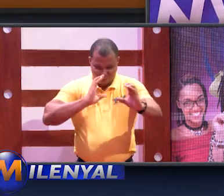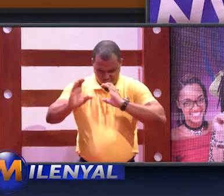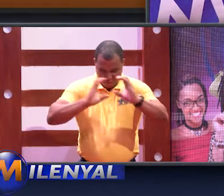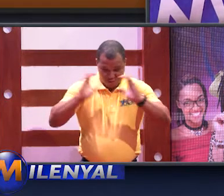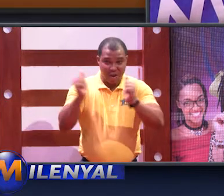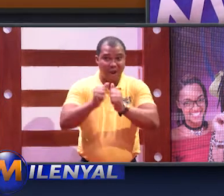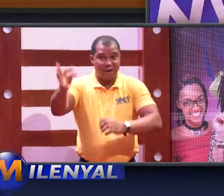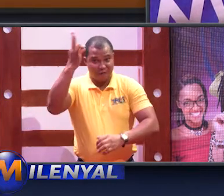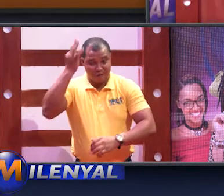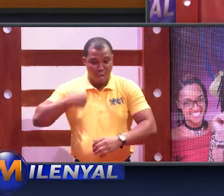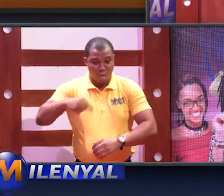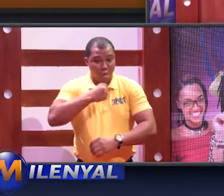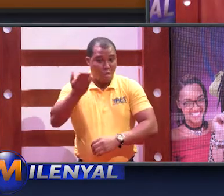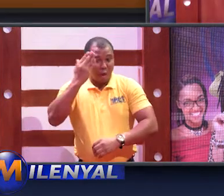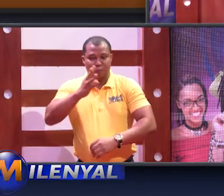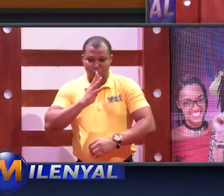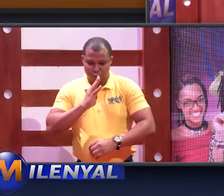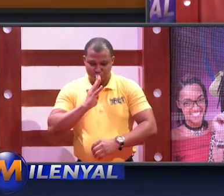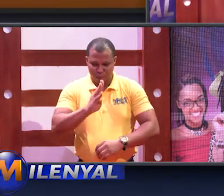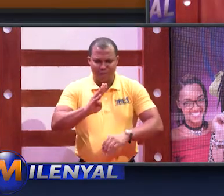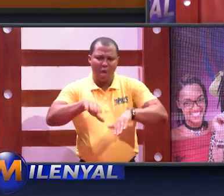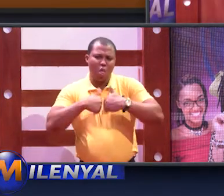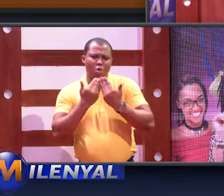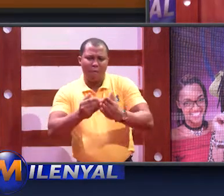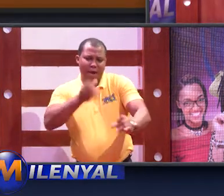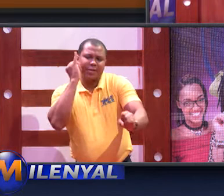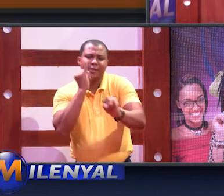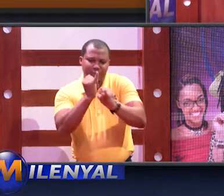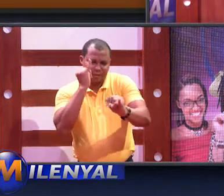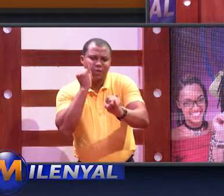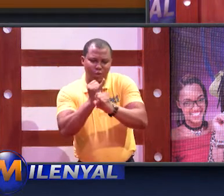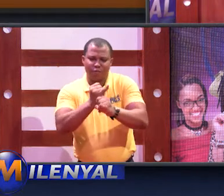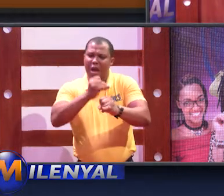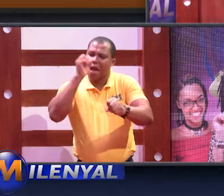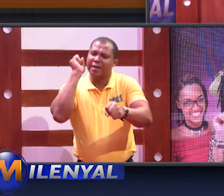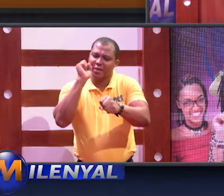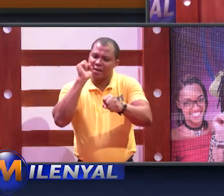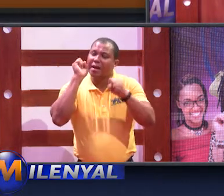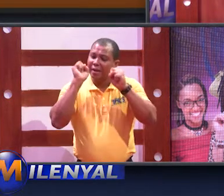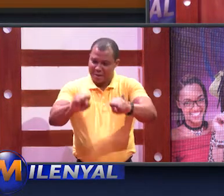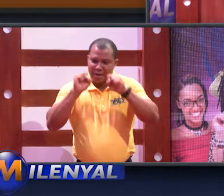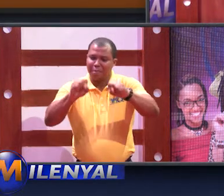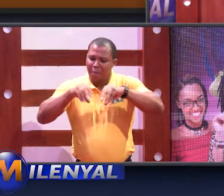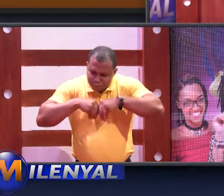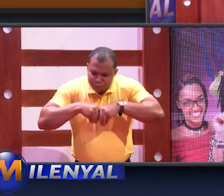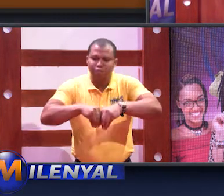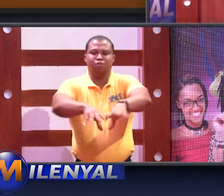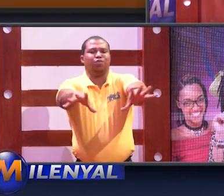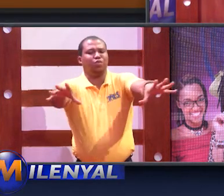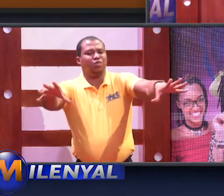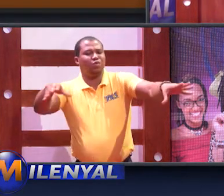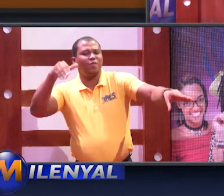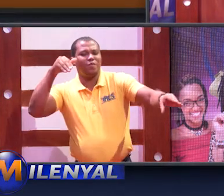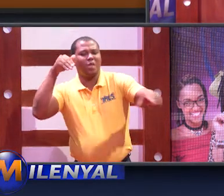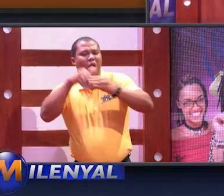Fenel. Nous t'as parlé de qui gens que institution lui-même li ka aller sur tout li ka étendre sur